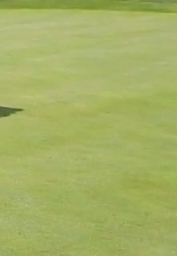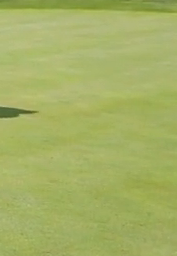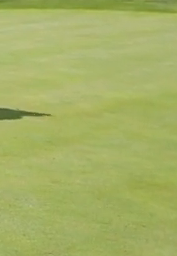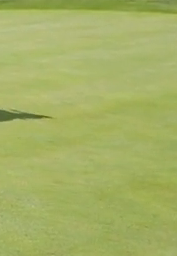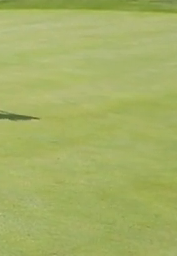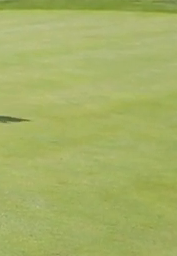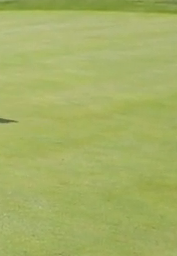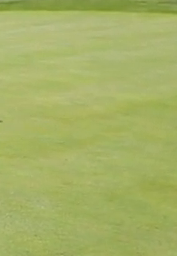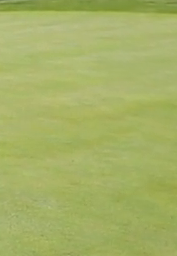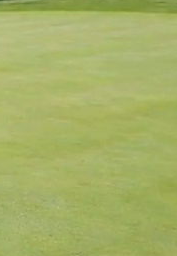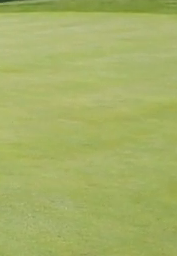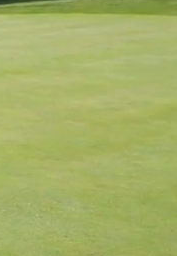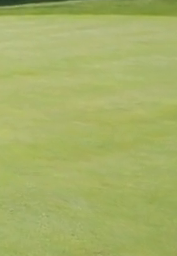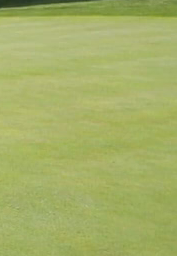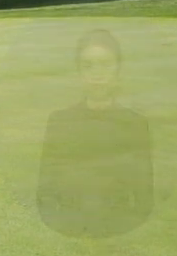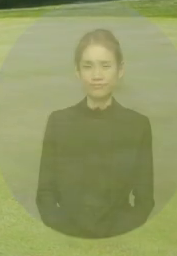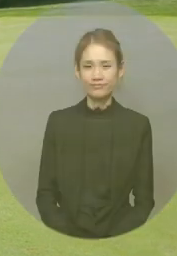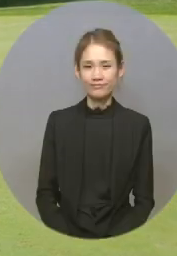나이스! 와.